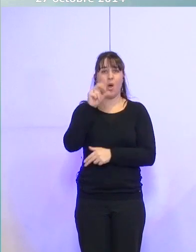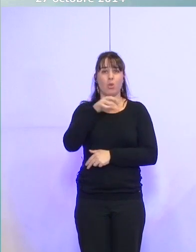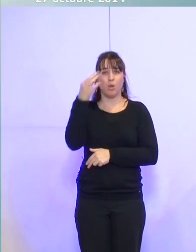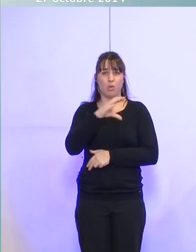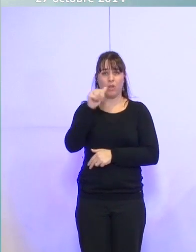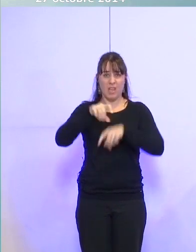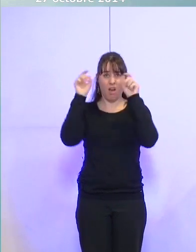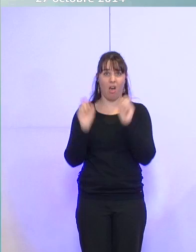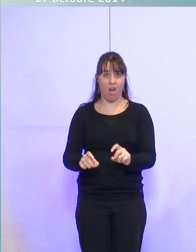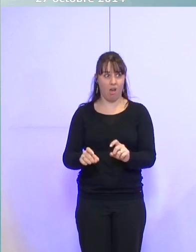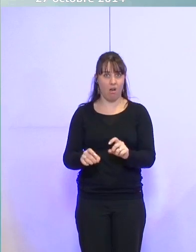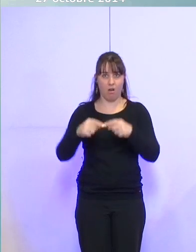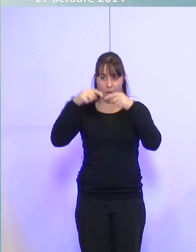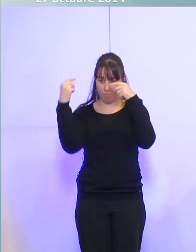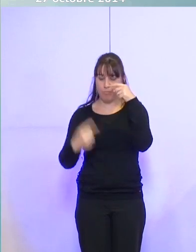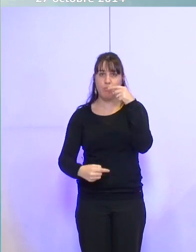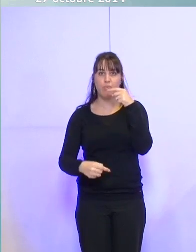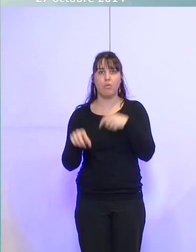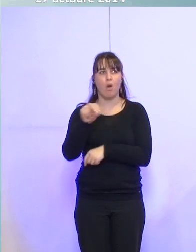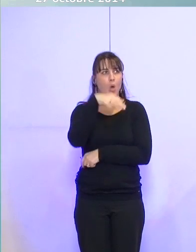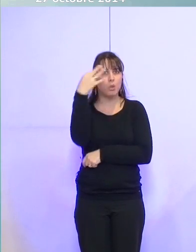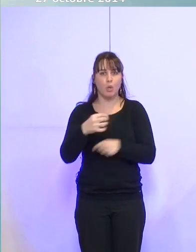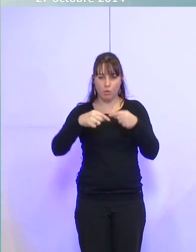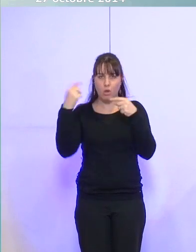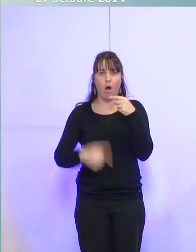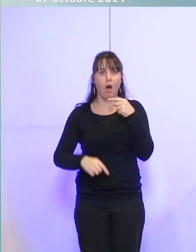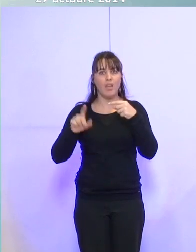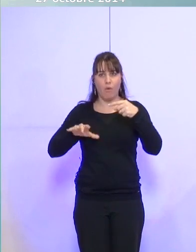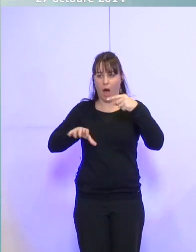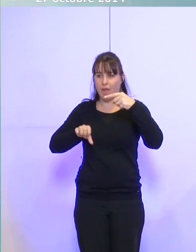en termes réels. 30% qu'il faut regagner